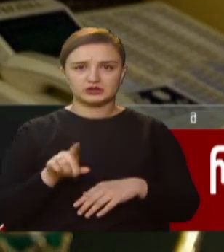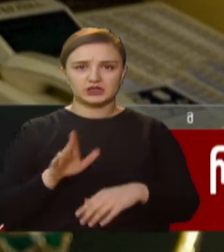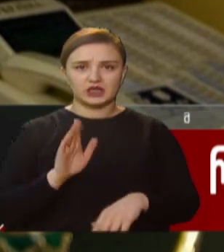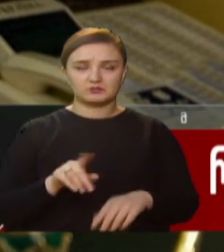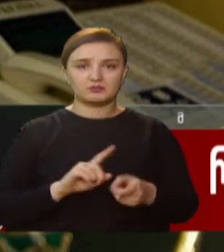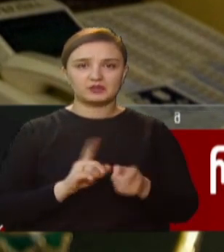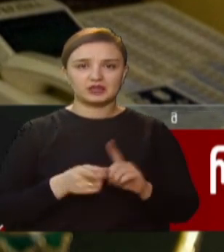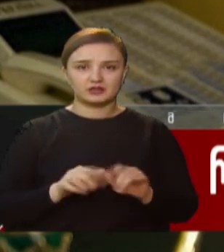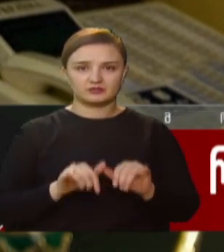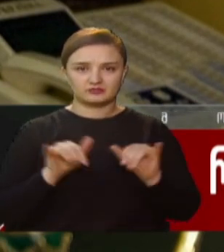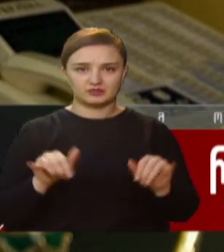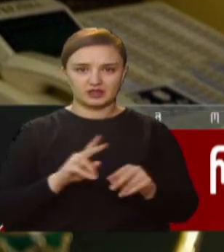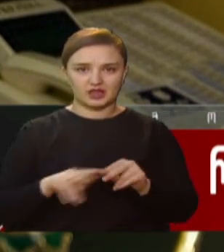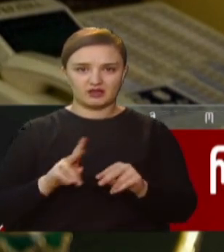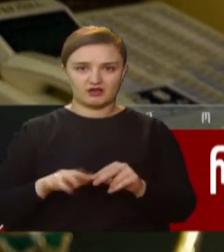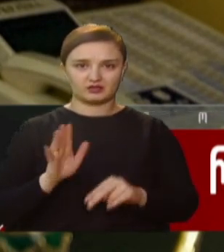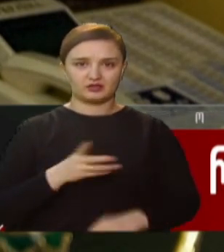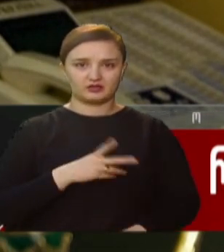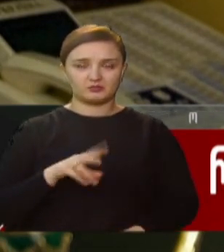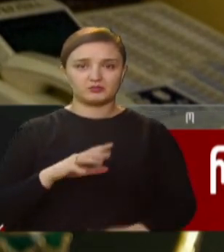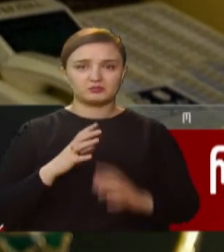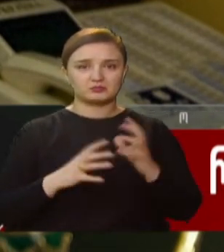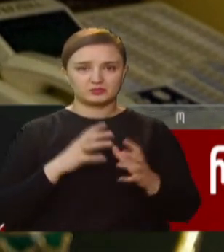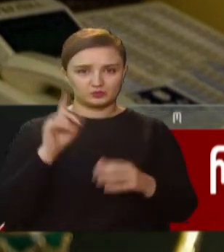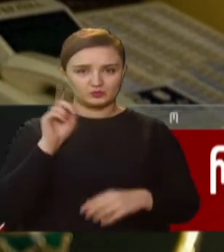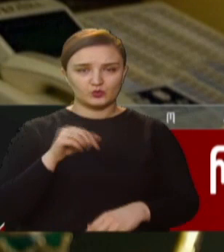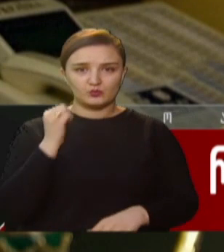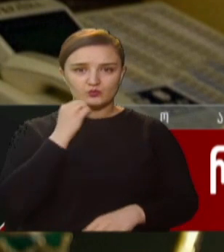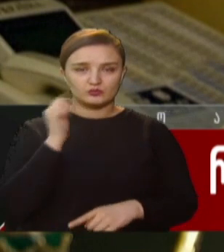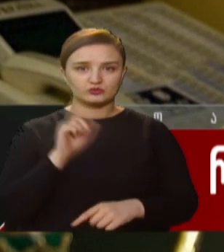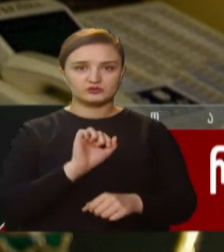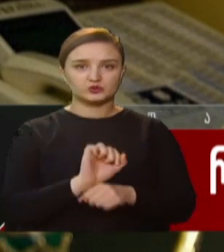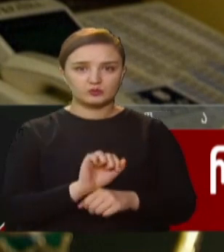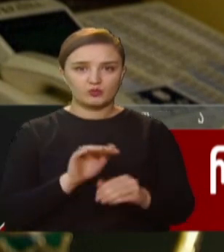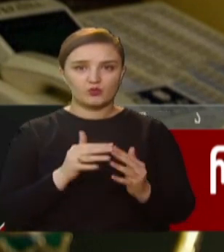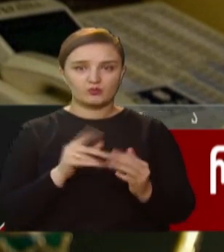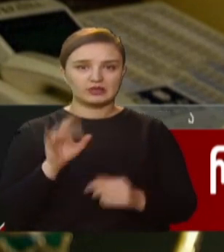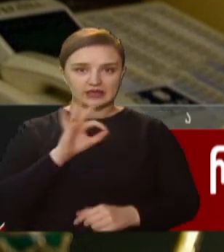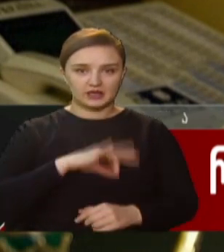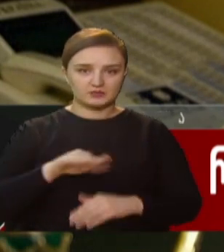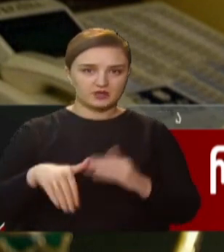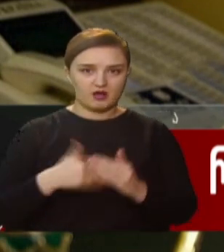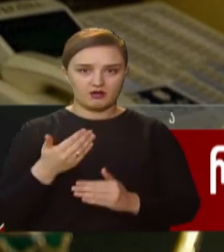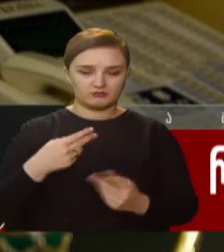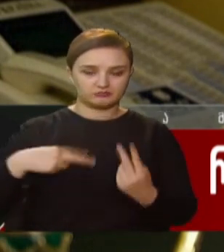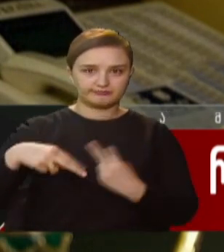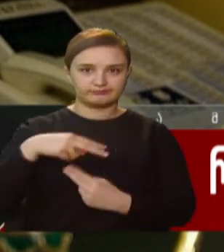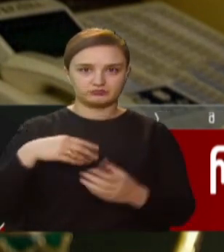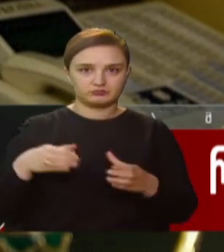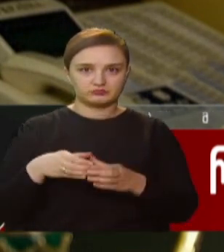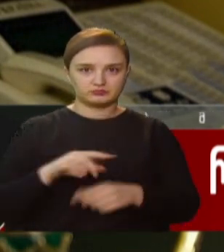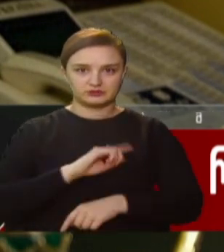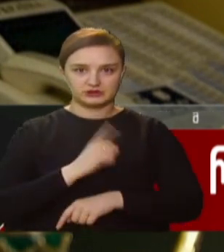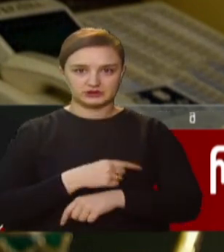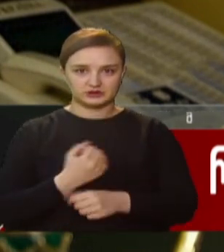დანაკარგის ზრდას. Მთელ მსოფლიოში იციან, რომ კრემლი შესვენებებს იყენებს ომის ახალი ძალით გასაგრძელებლად. Ომის დასასრულებლად სულ სხვა